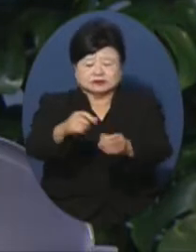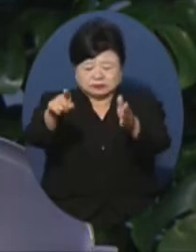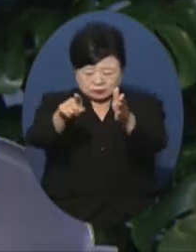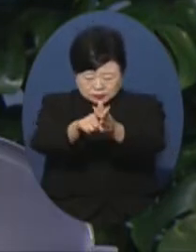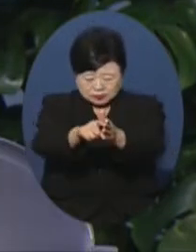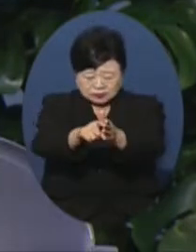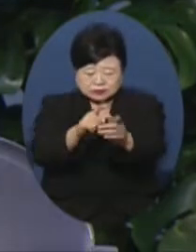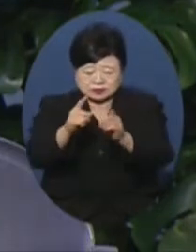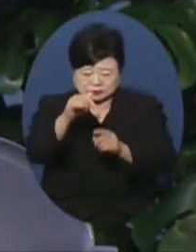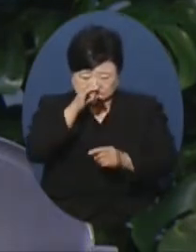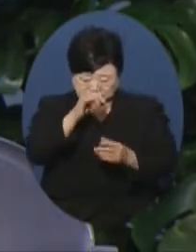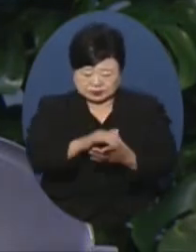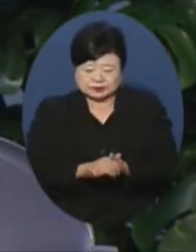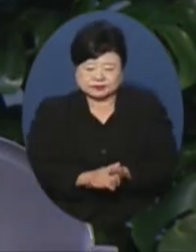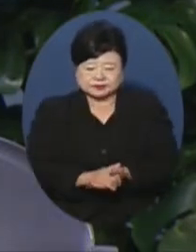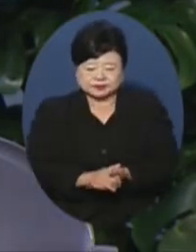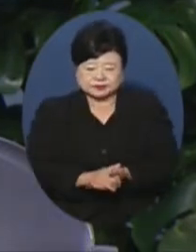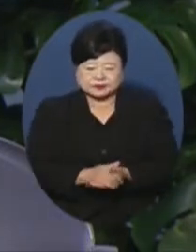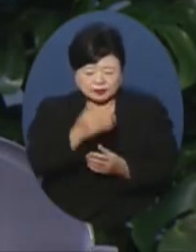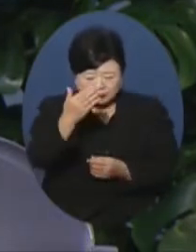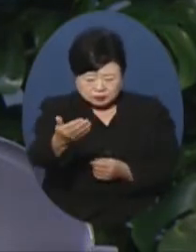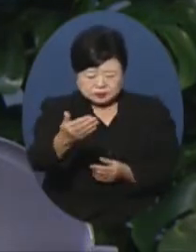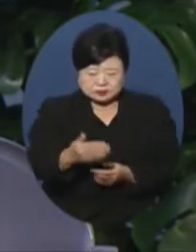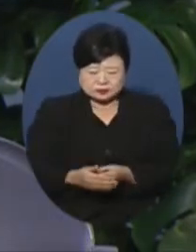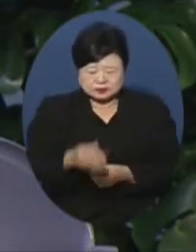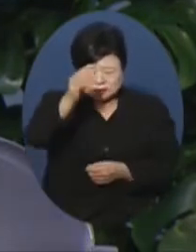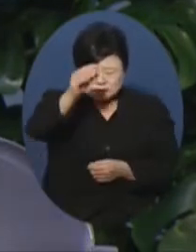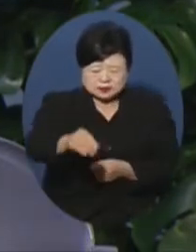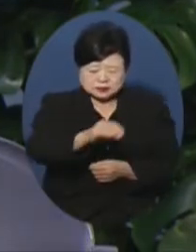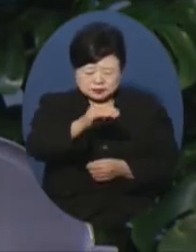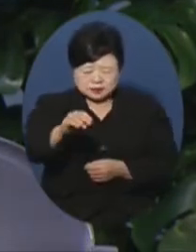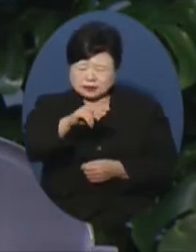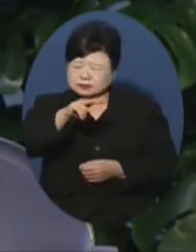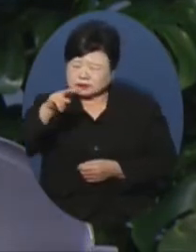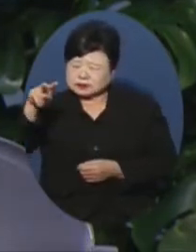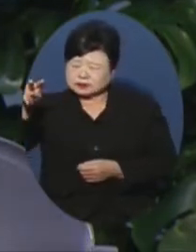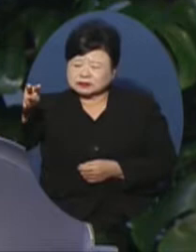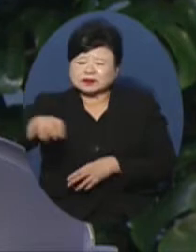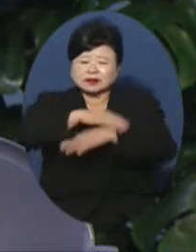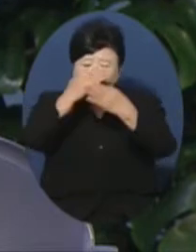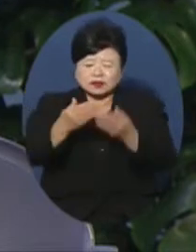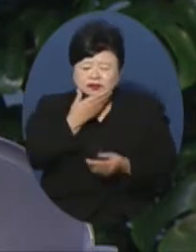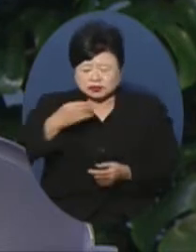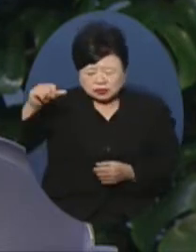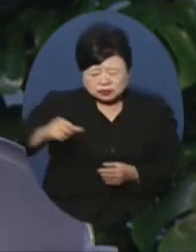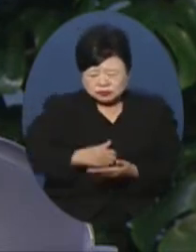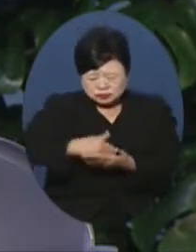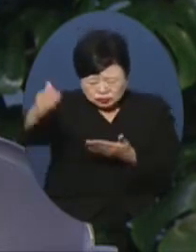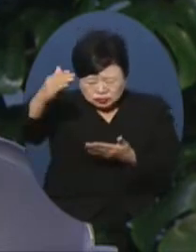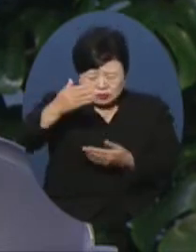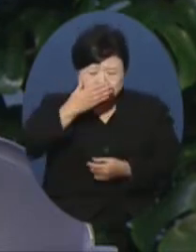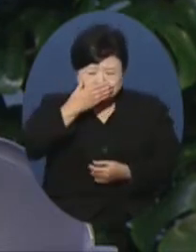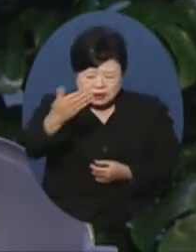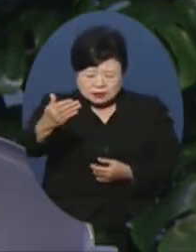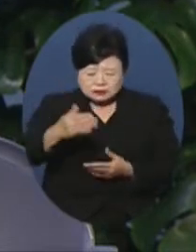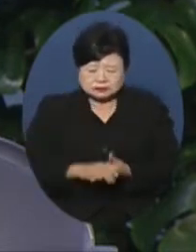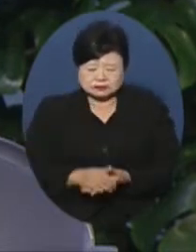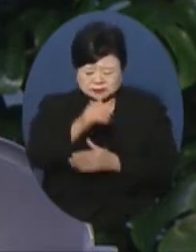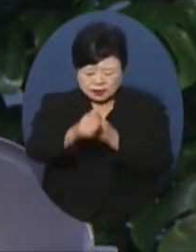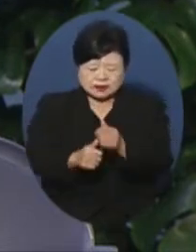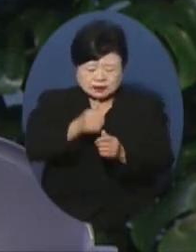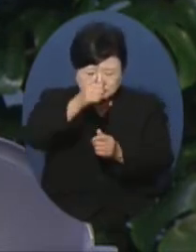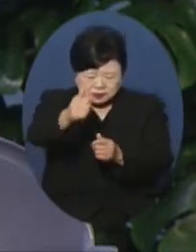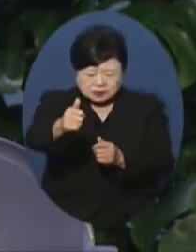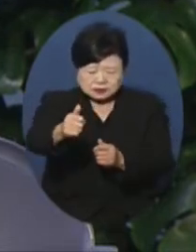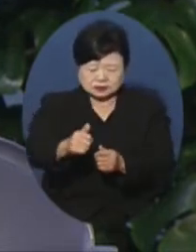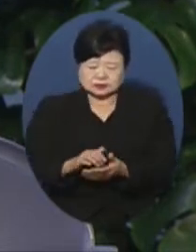하심이라고 말씀하셨습니다. 여러분, 십자가를 바라보면 모든 저주가 물러가는